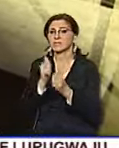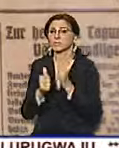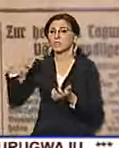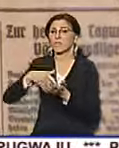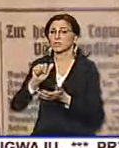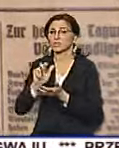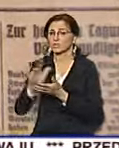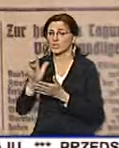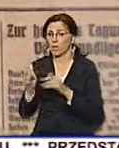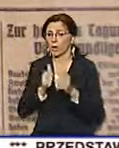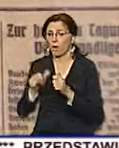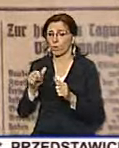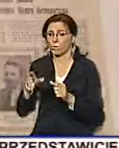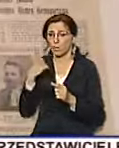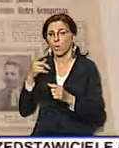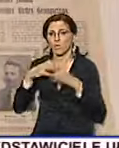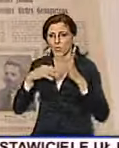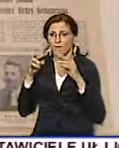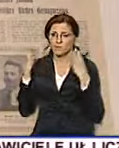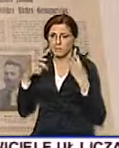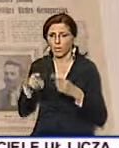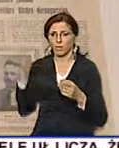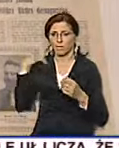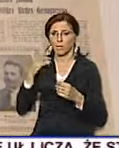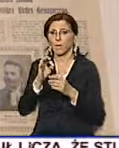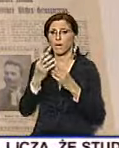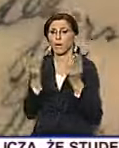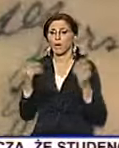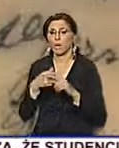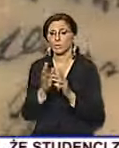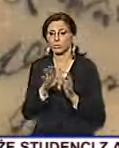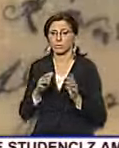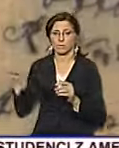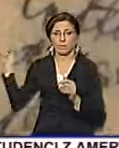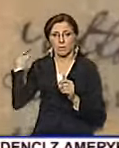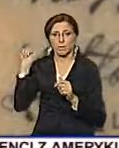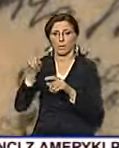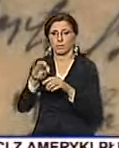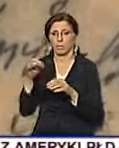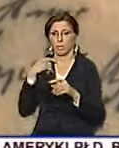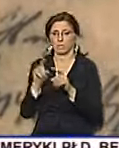2013 roku pracownicy budowlani znaleźli za ołtarzem tubę zawierającą m.in.